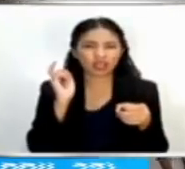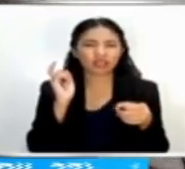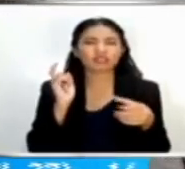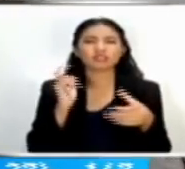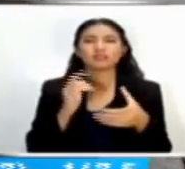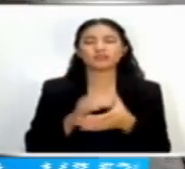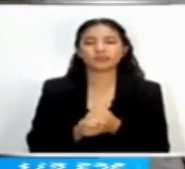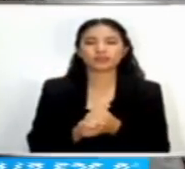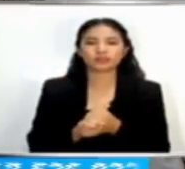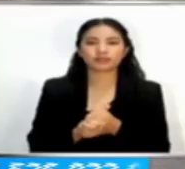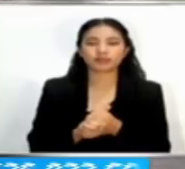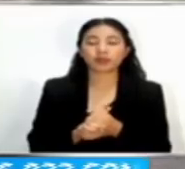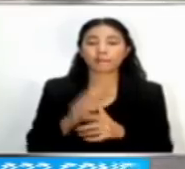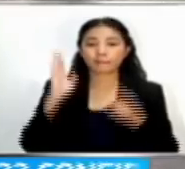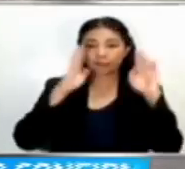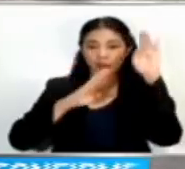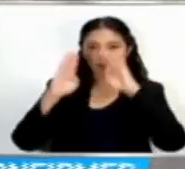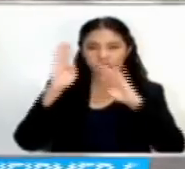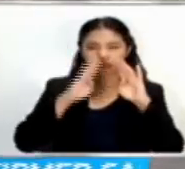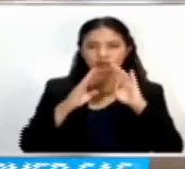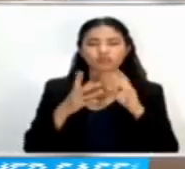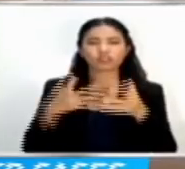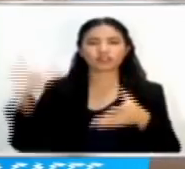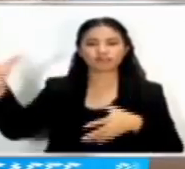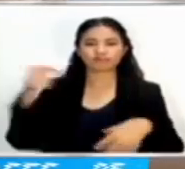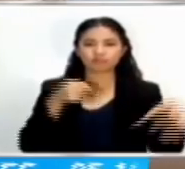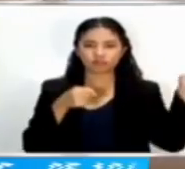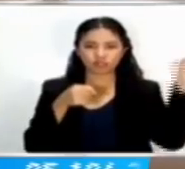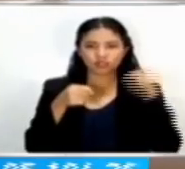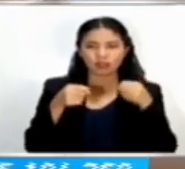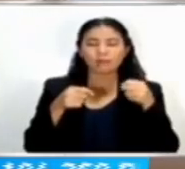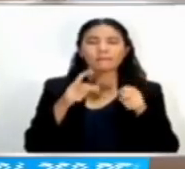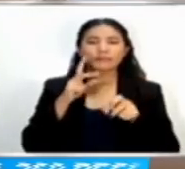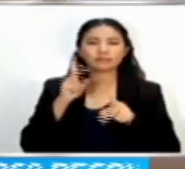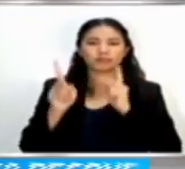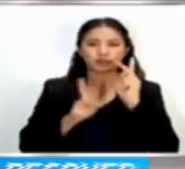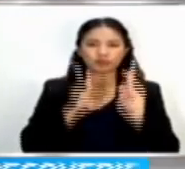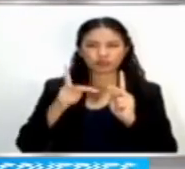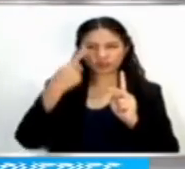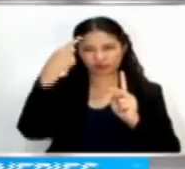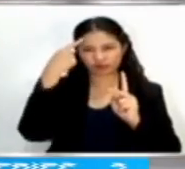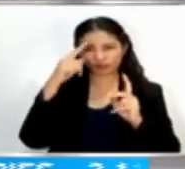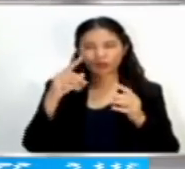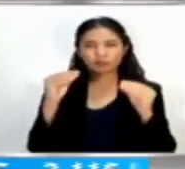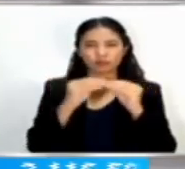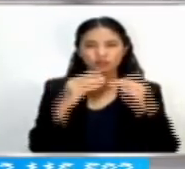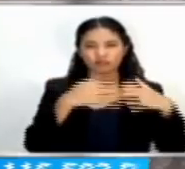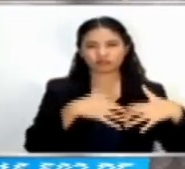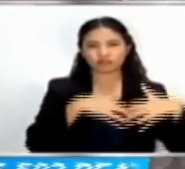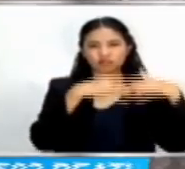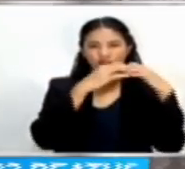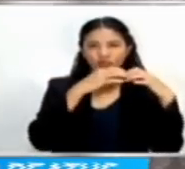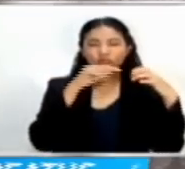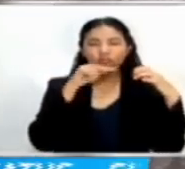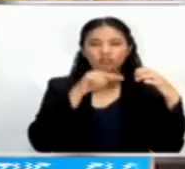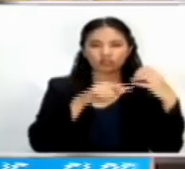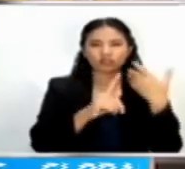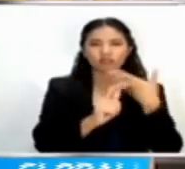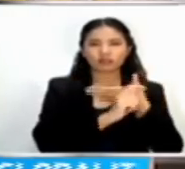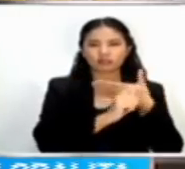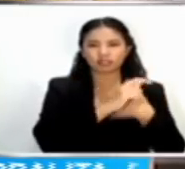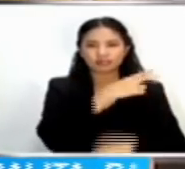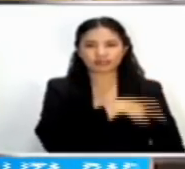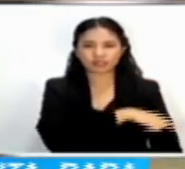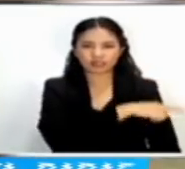kukuha ng dagdag na tao para sa mga dagdag pasilidad na itinatayo para sa COVID patients. In fact, we need at least